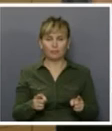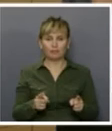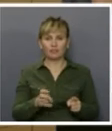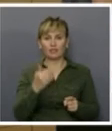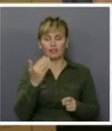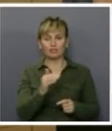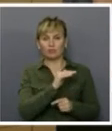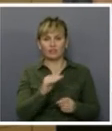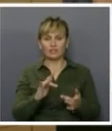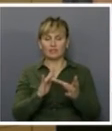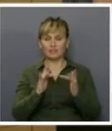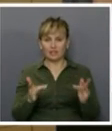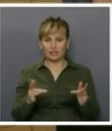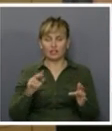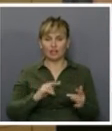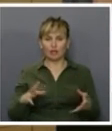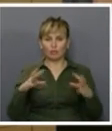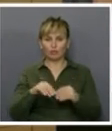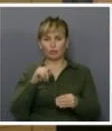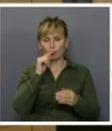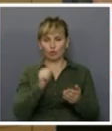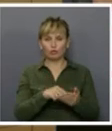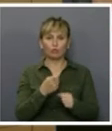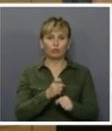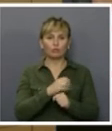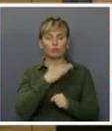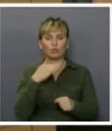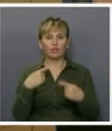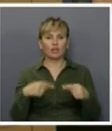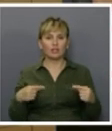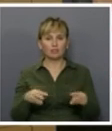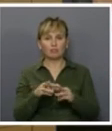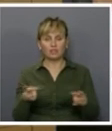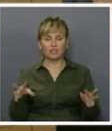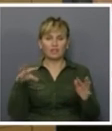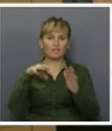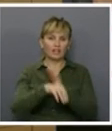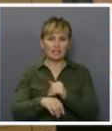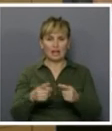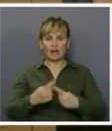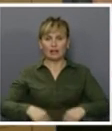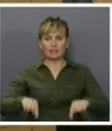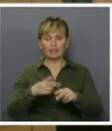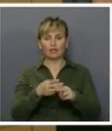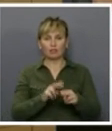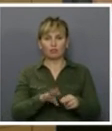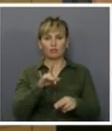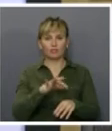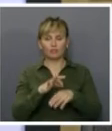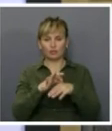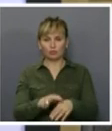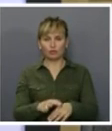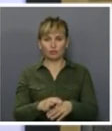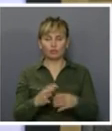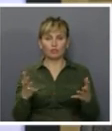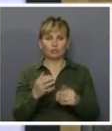официальном сайте в графе сотрудничества указано очень много разных министерств, ведомств, организаций, с которыми вы ведете